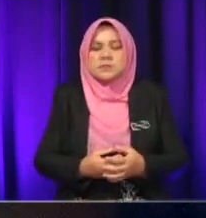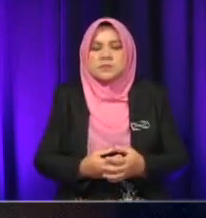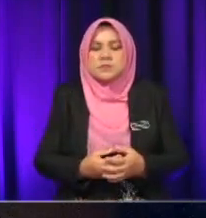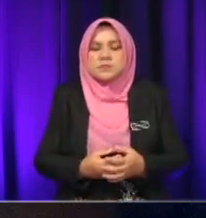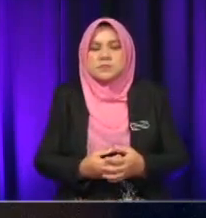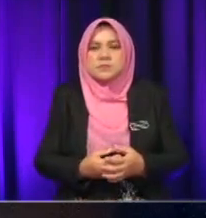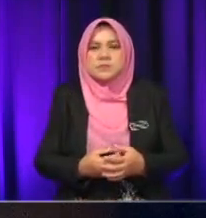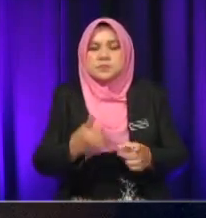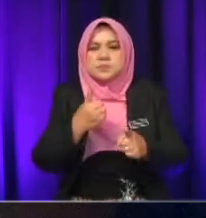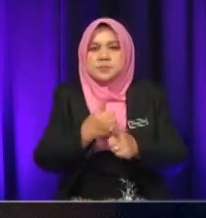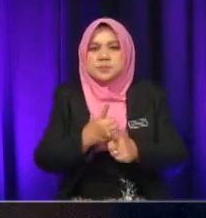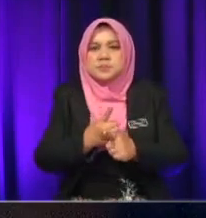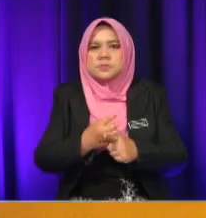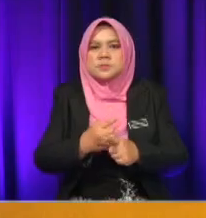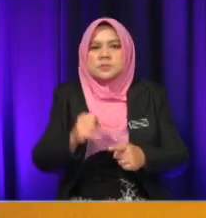Betul. Syafiqah, kadang-kadang